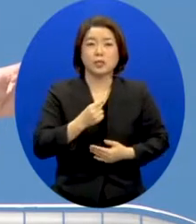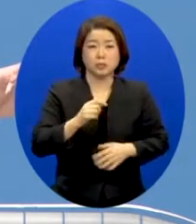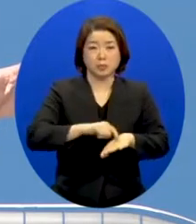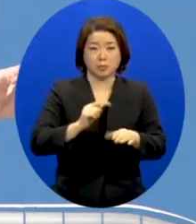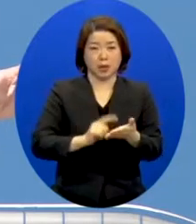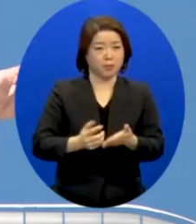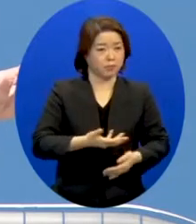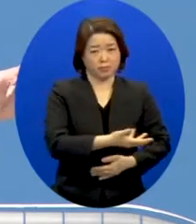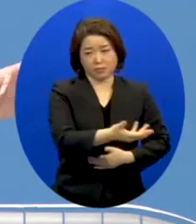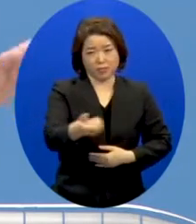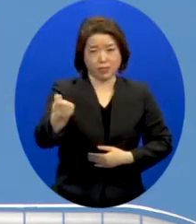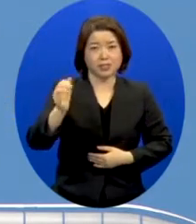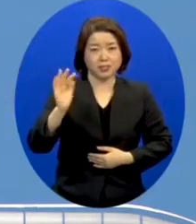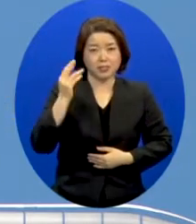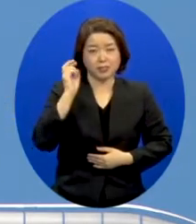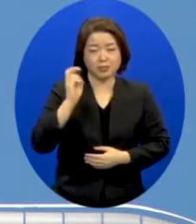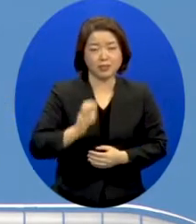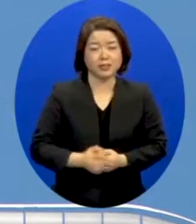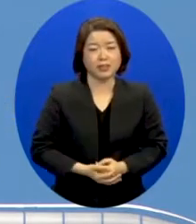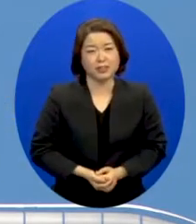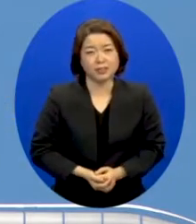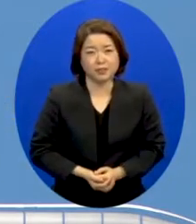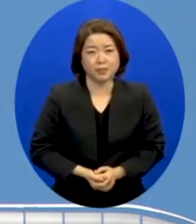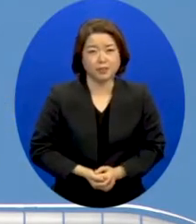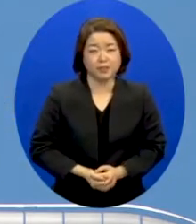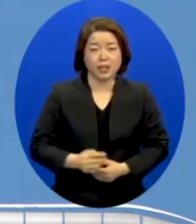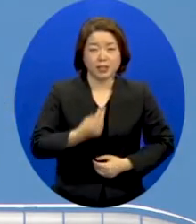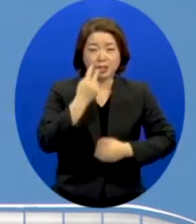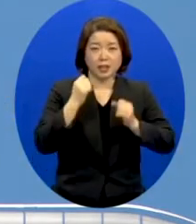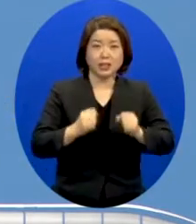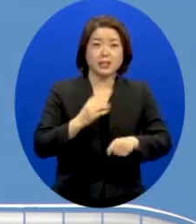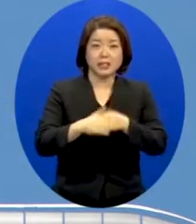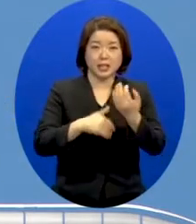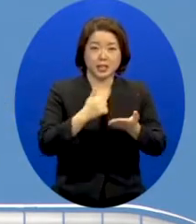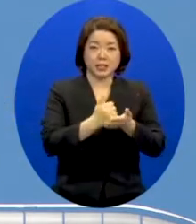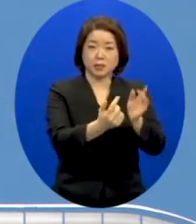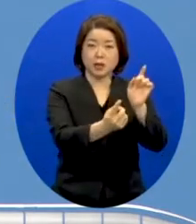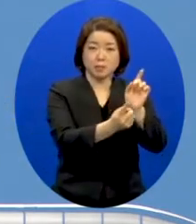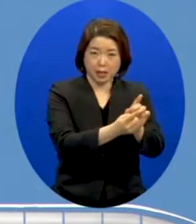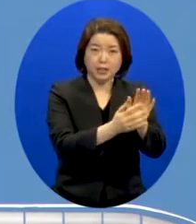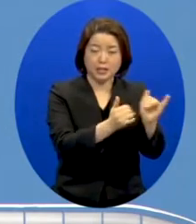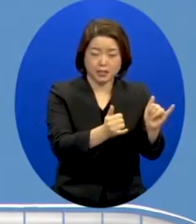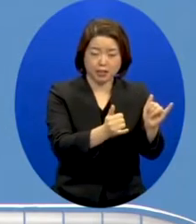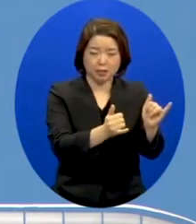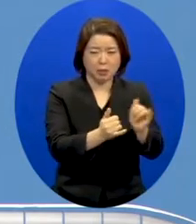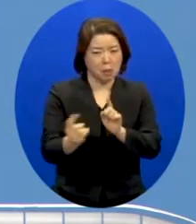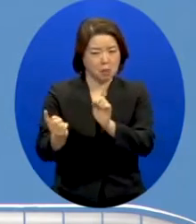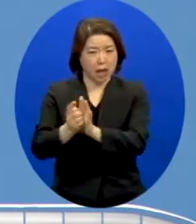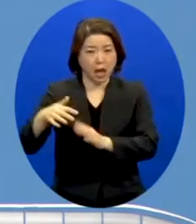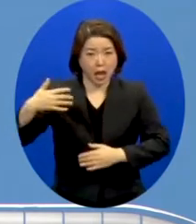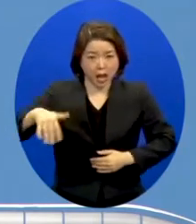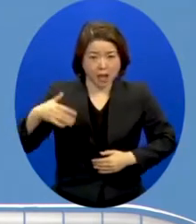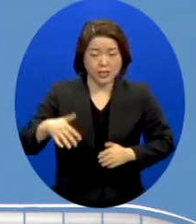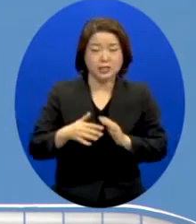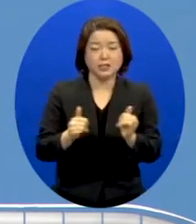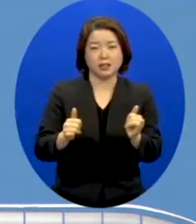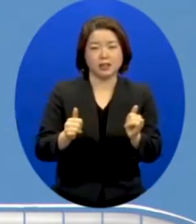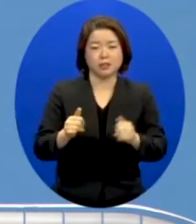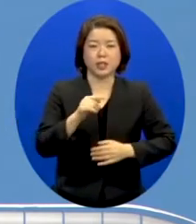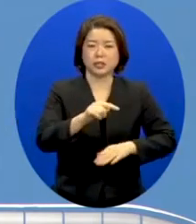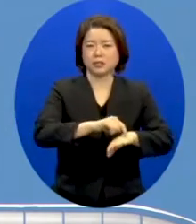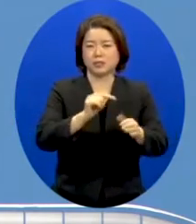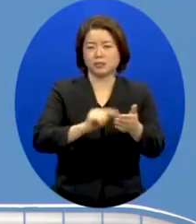가지시게 될겁니다 살아계신 하나님을 만난 사람과 그렇지 않은 사람은 그 마음이